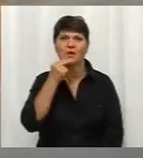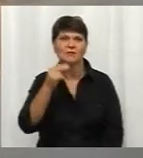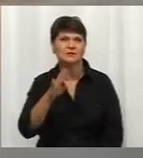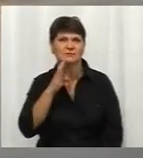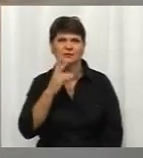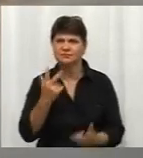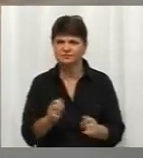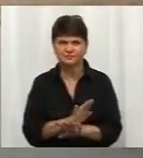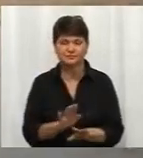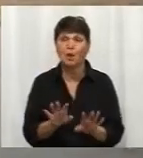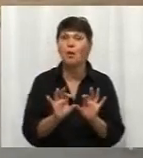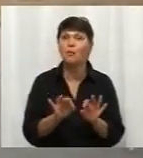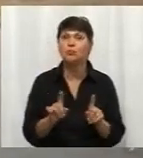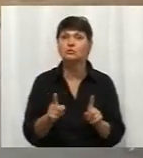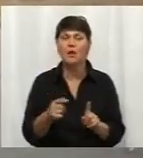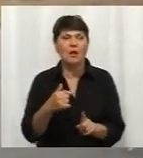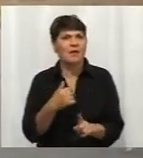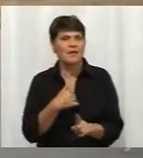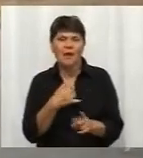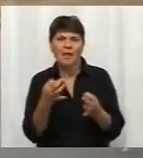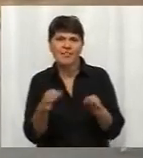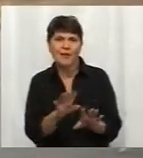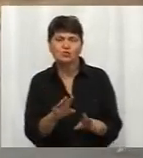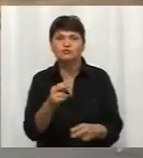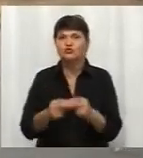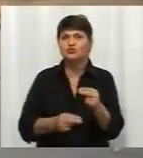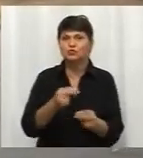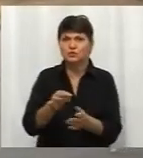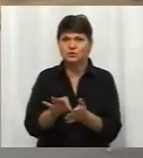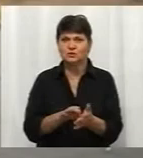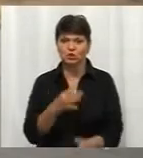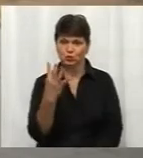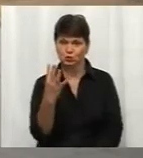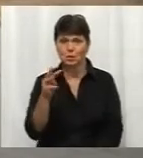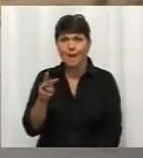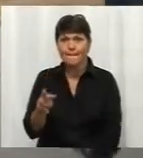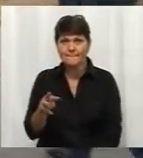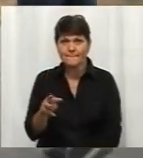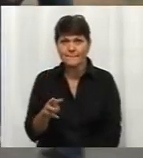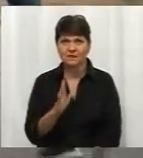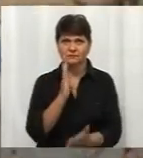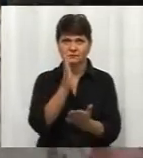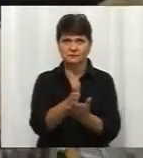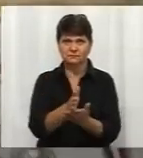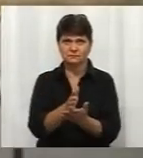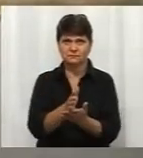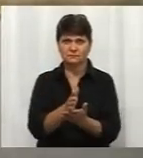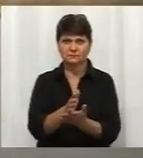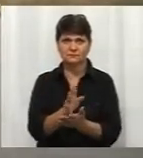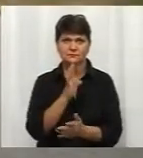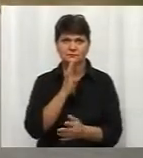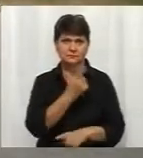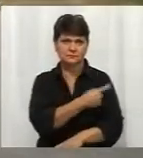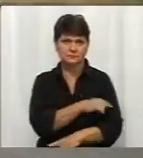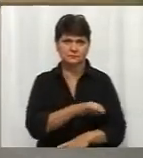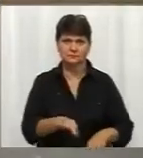визнає, пояснює чому. Я пропустив, бо вони зразу через 4 метри йде на скору, щоб завести людину. Вона не йшла на скору, вона